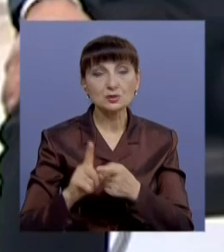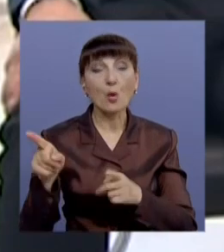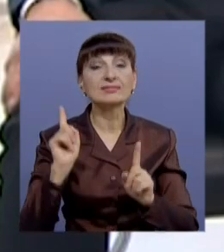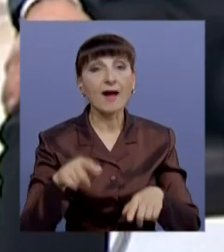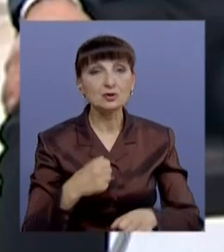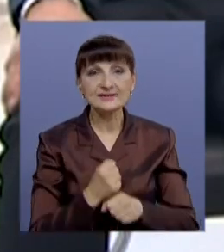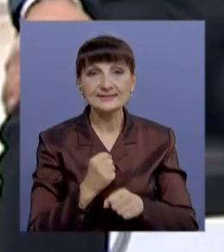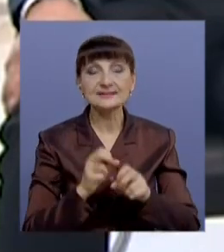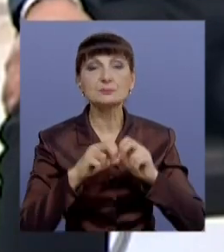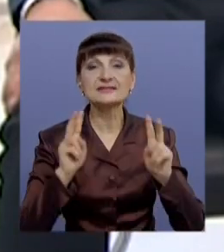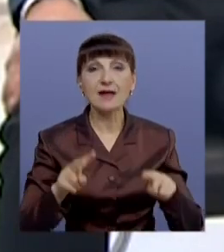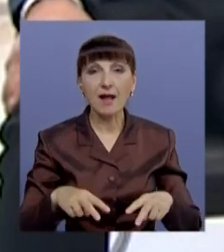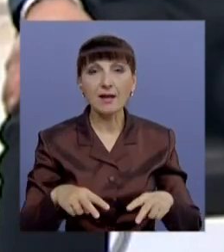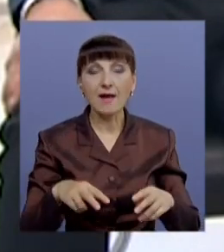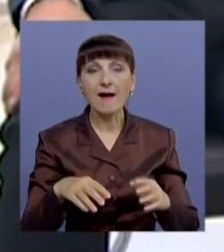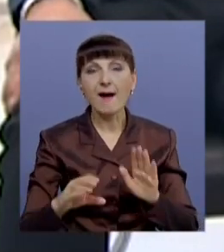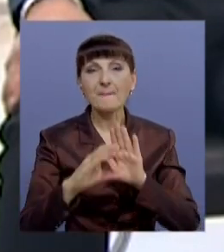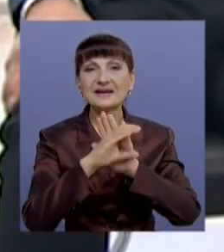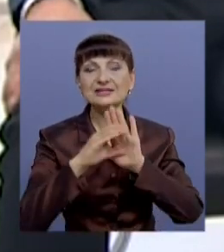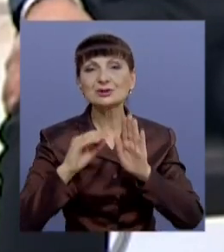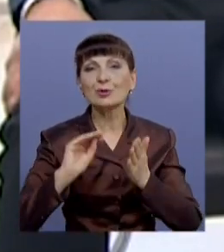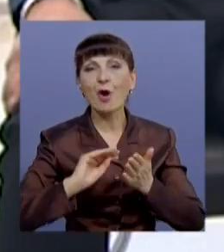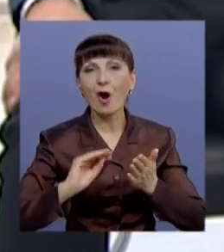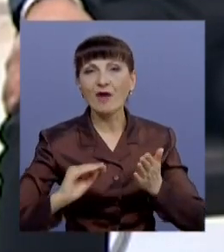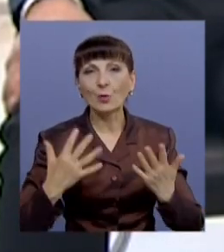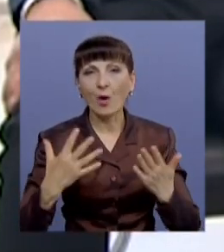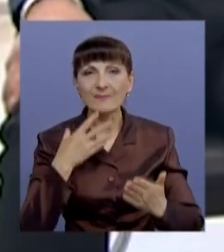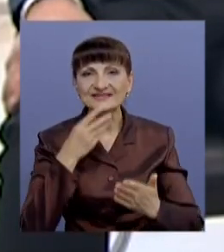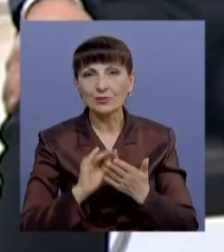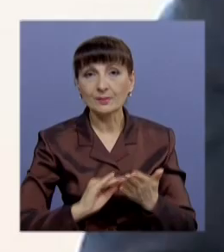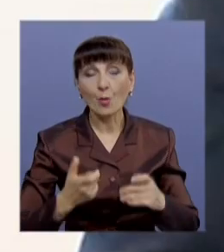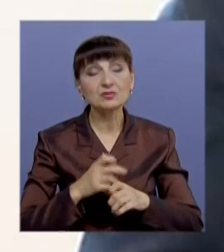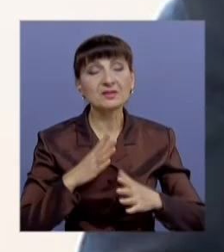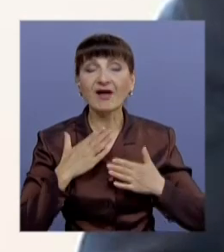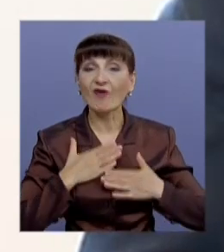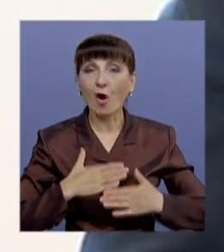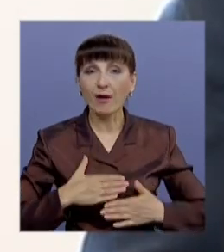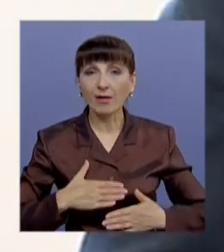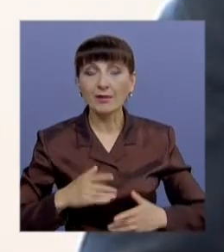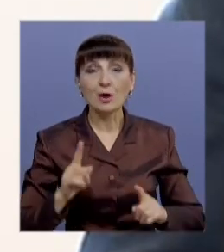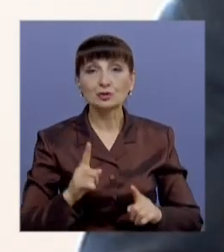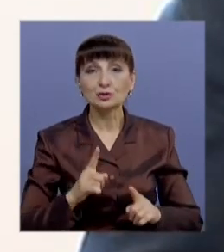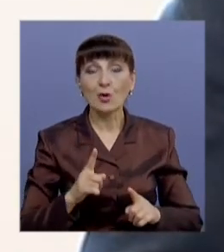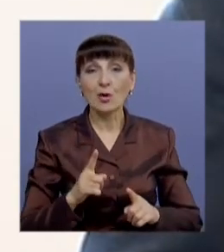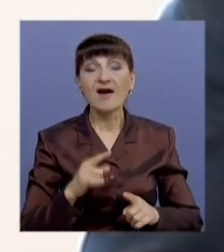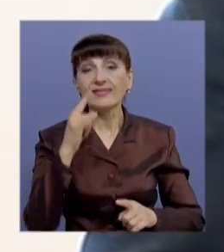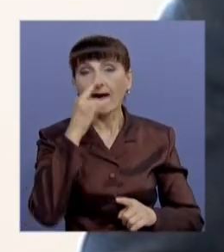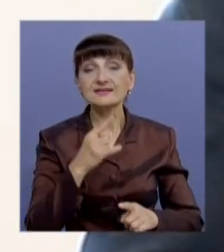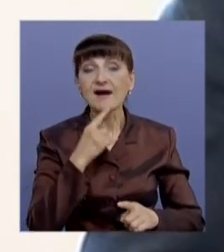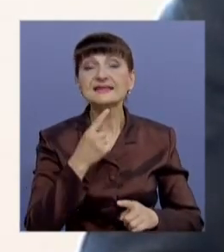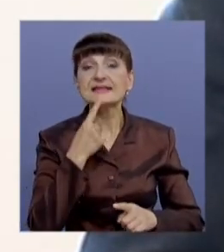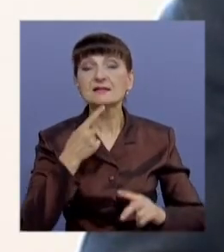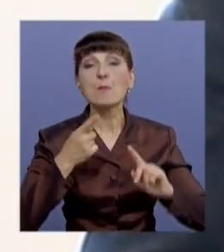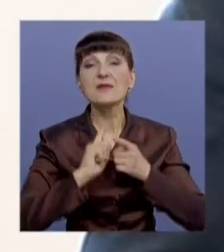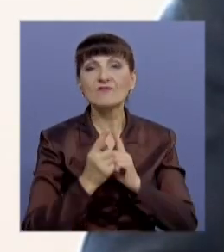сделал специальное предисловие казахскому изданию и очень был доволен, что в том числе на казахский язык переводится